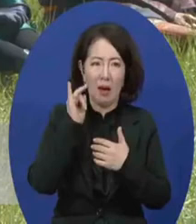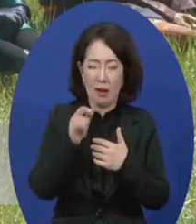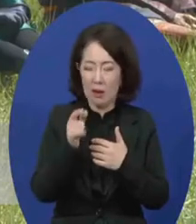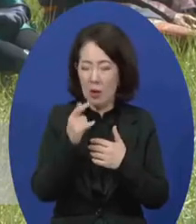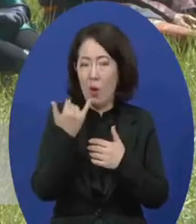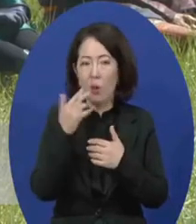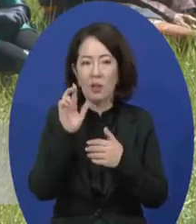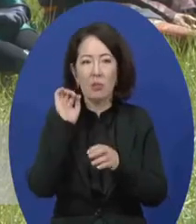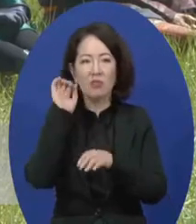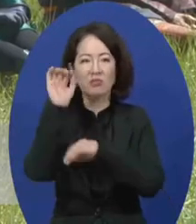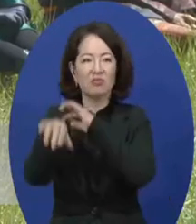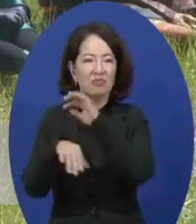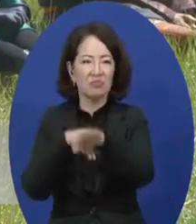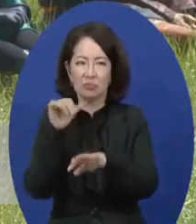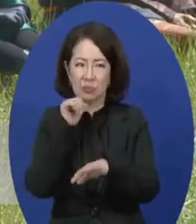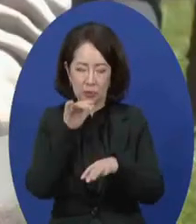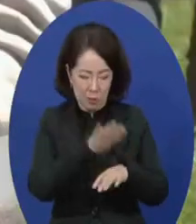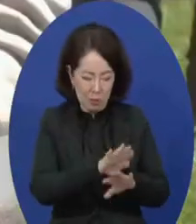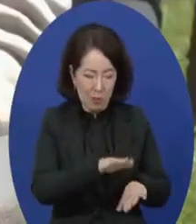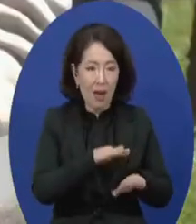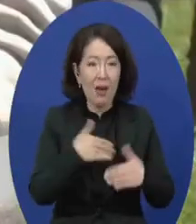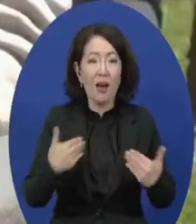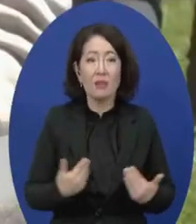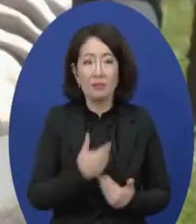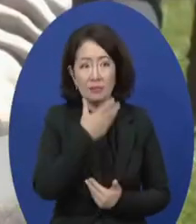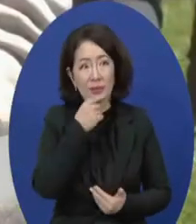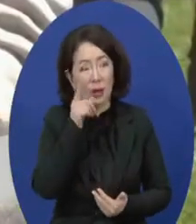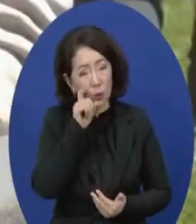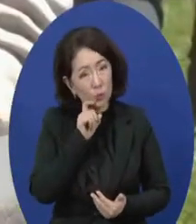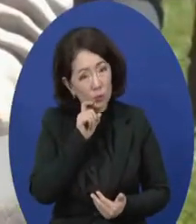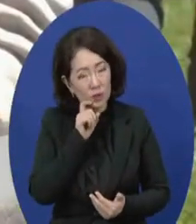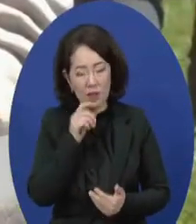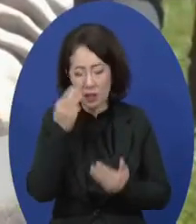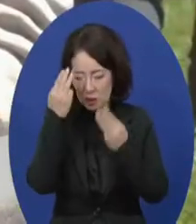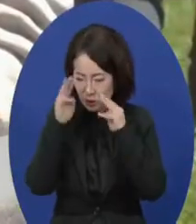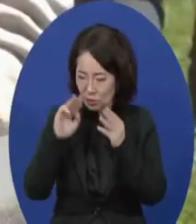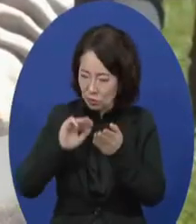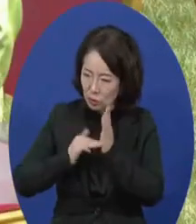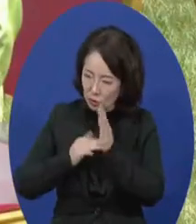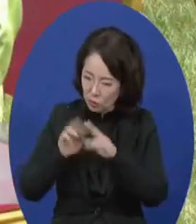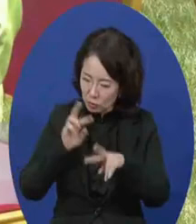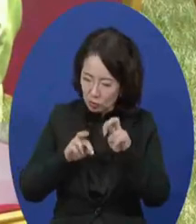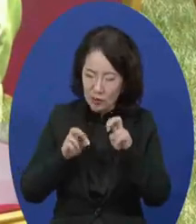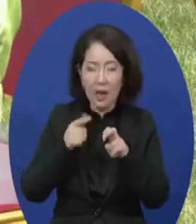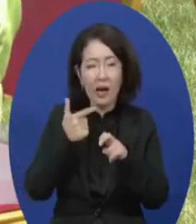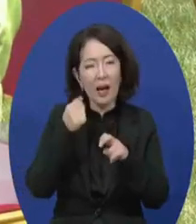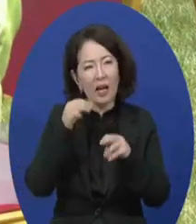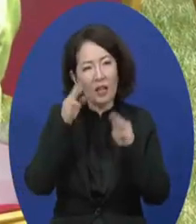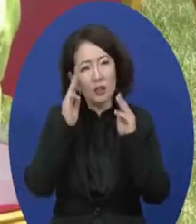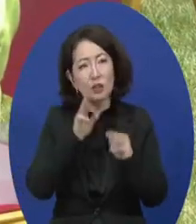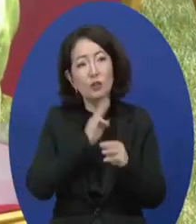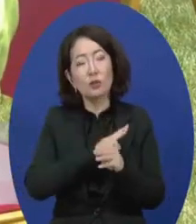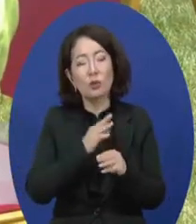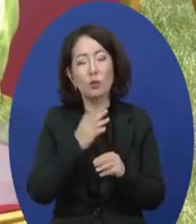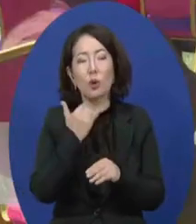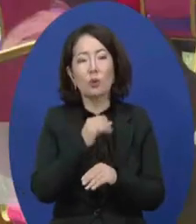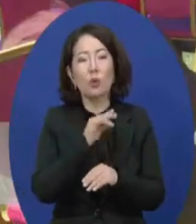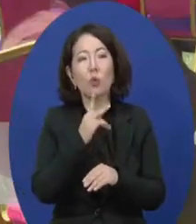нийслэл хотыг зорих биш харин нутагтаа сайхан амьдрахыг хүсэж байна. Шинжлэх ухааны үндэслэлтэй тооцоо судалгаатай гарц шийдлийн төлөө тед